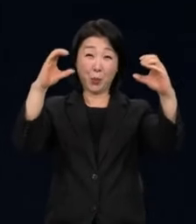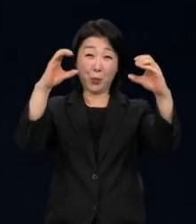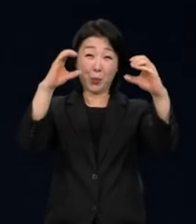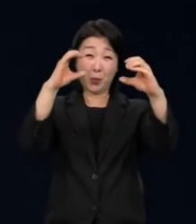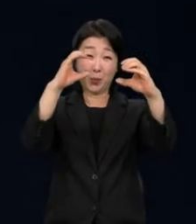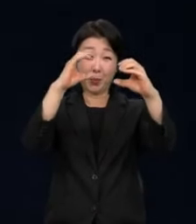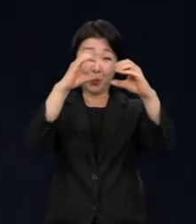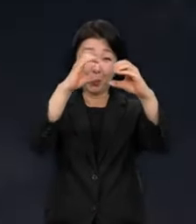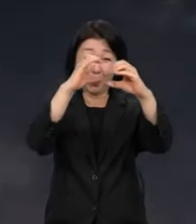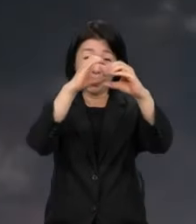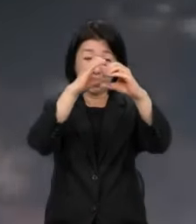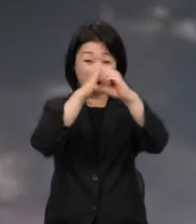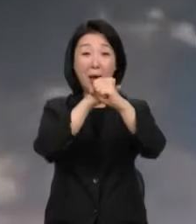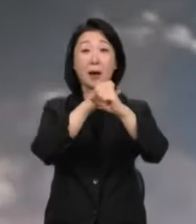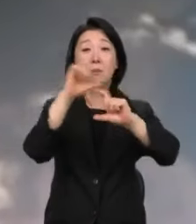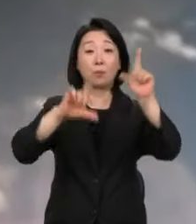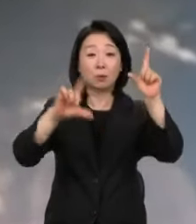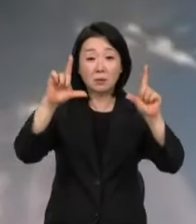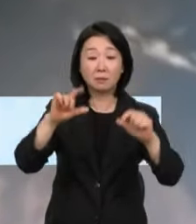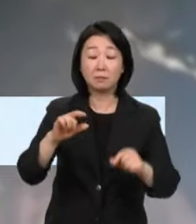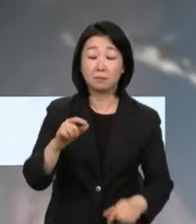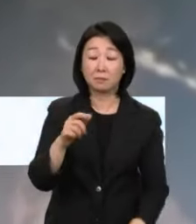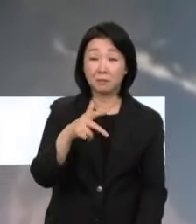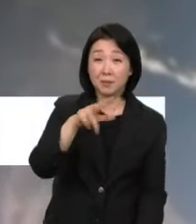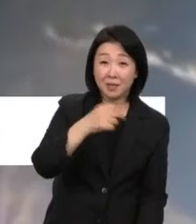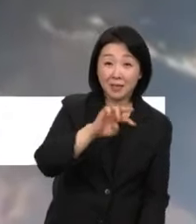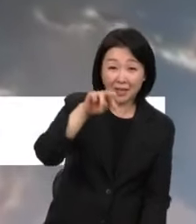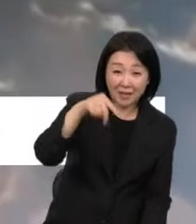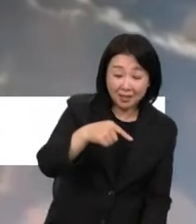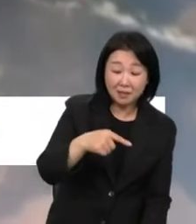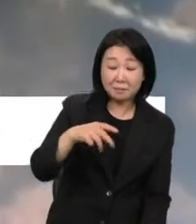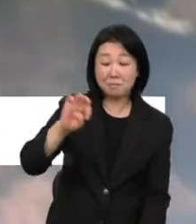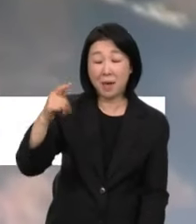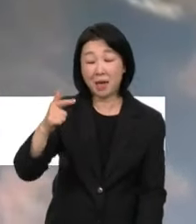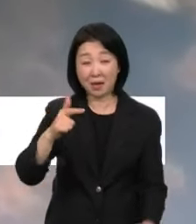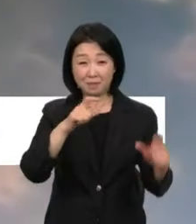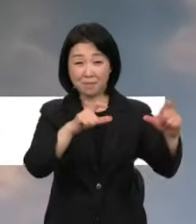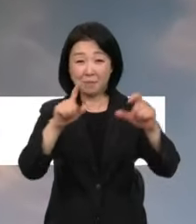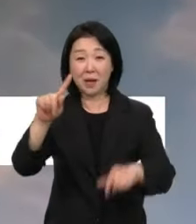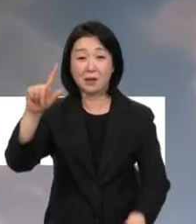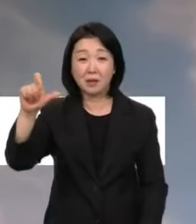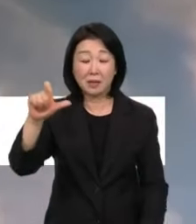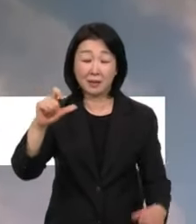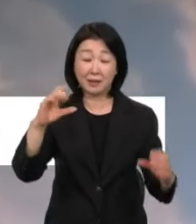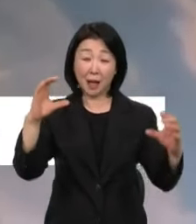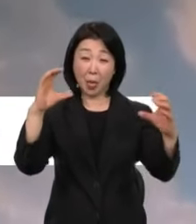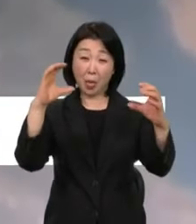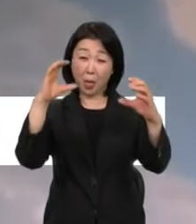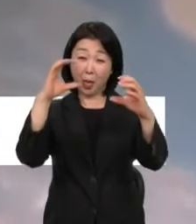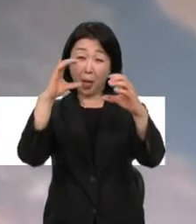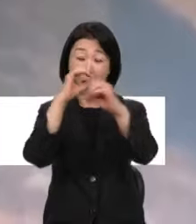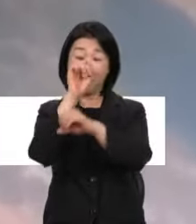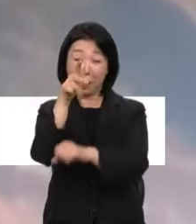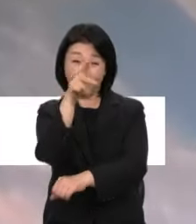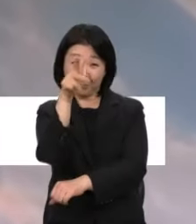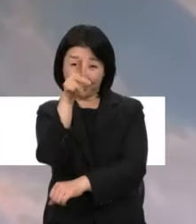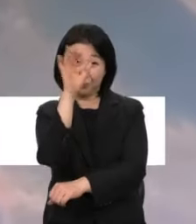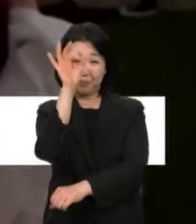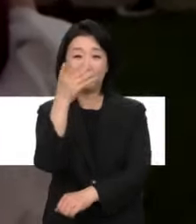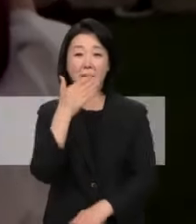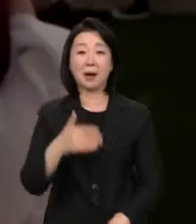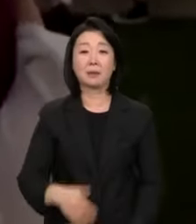현상입니다. 텍사스부터 메인까지 15개 주에 짙은 달 그림자가 드리우는 모습이 위성 카메라에도